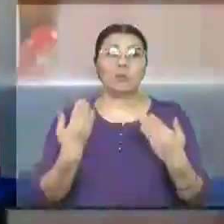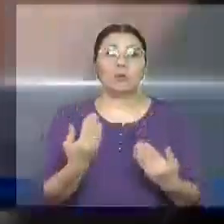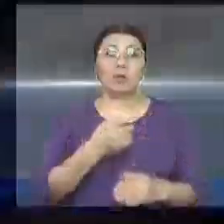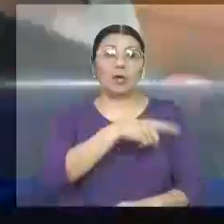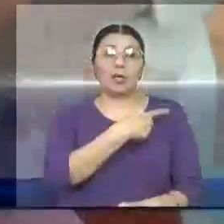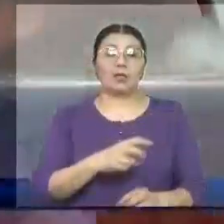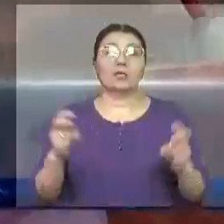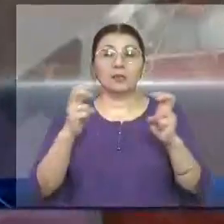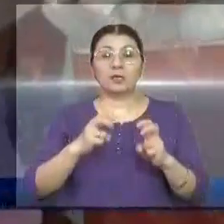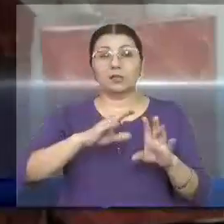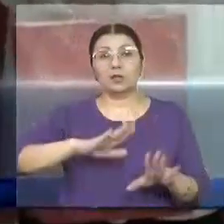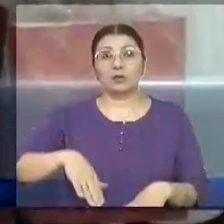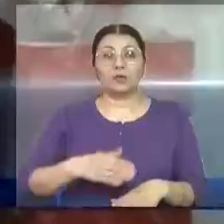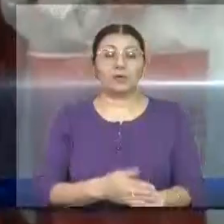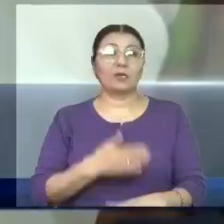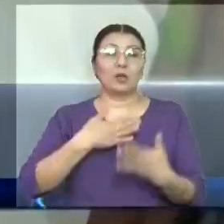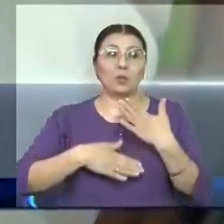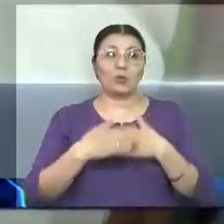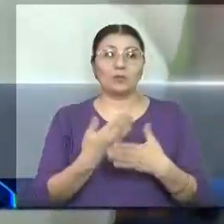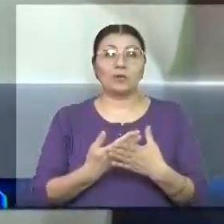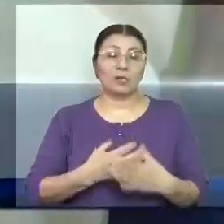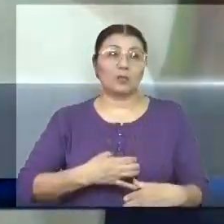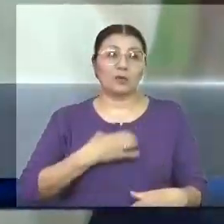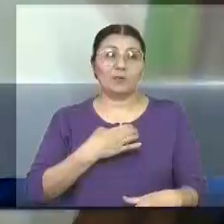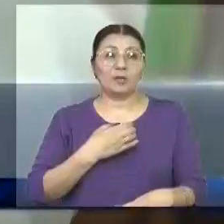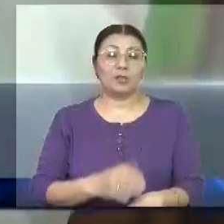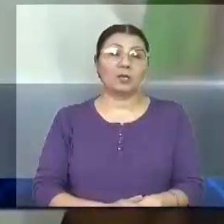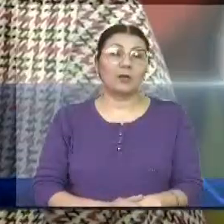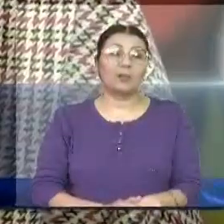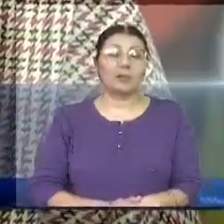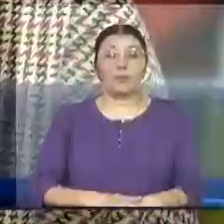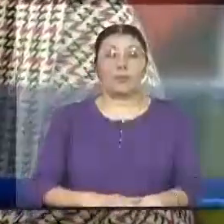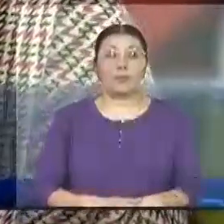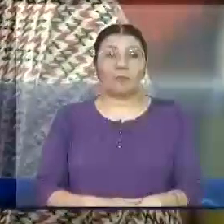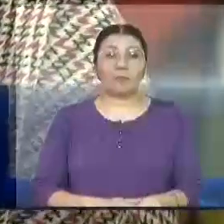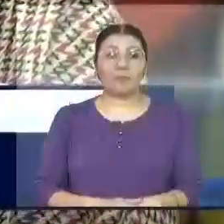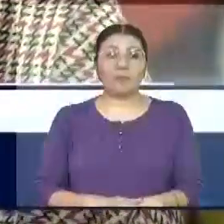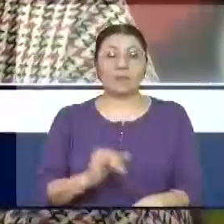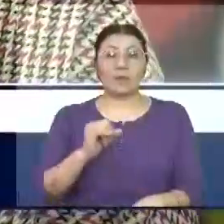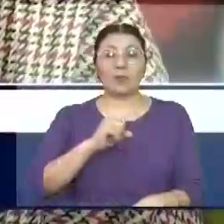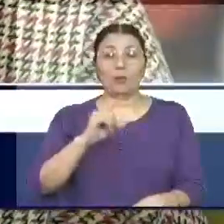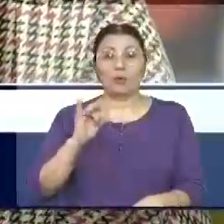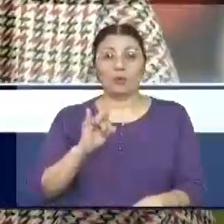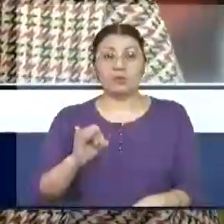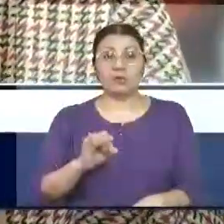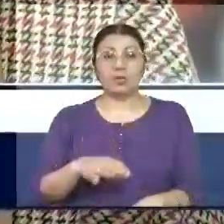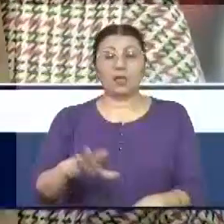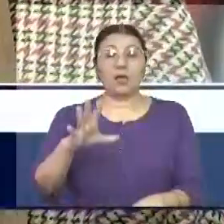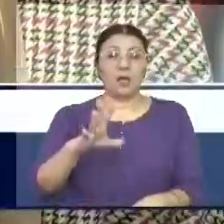медициналық тексеруден соң бойын қуанышта, қорқынышта билегенін жасырмайды. Ультрадыбыстық зерттеуге барған